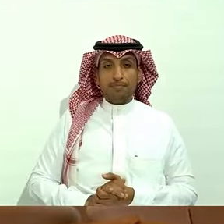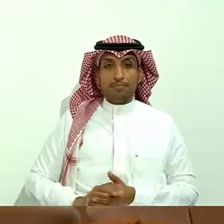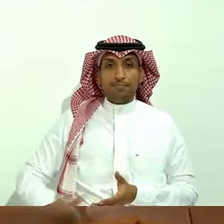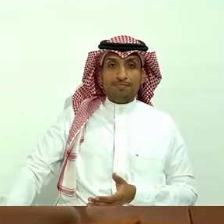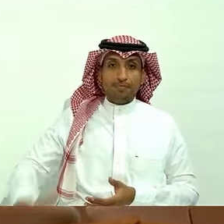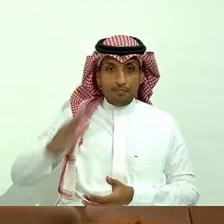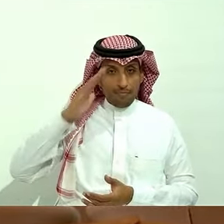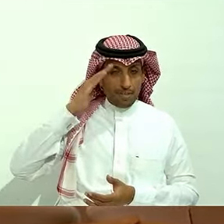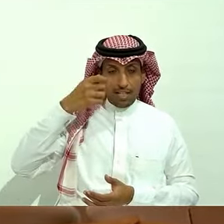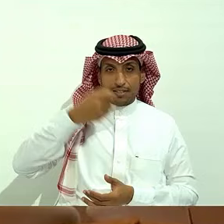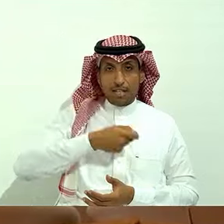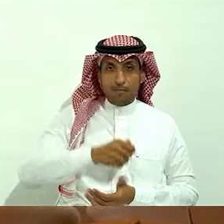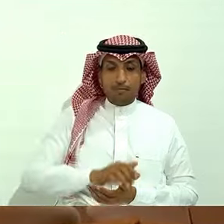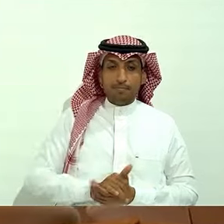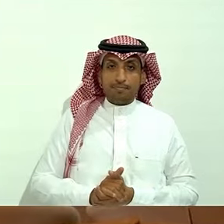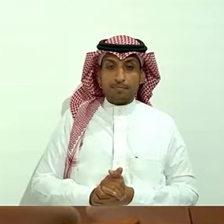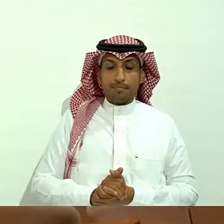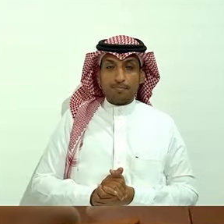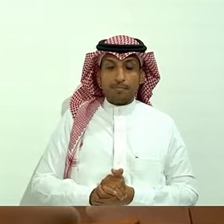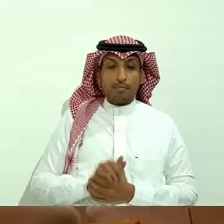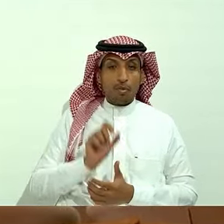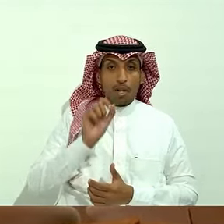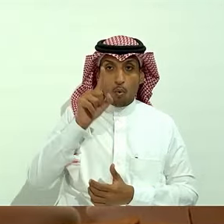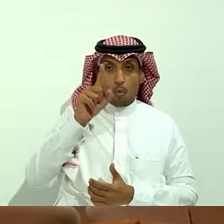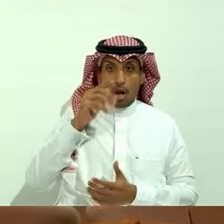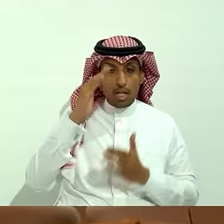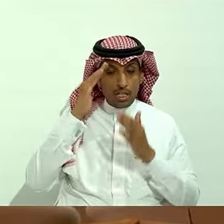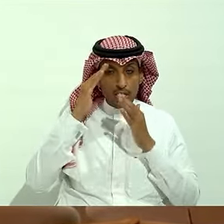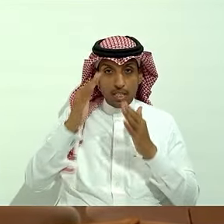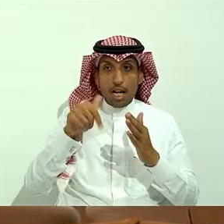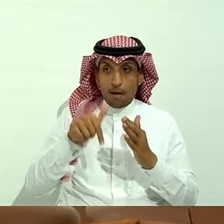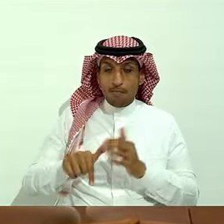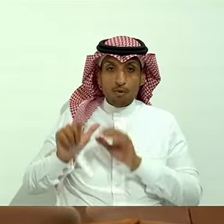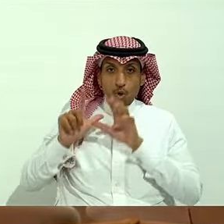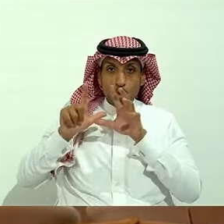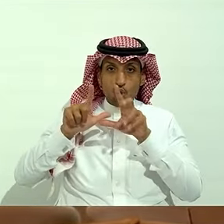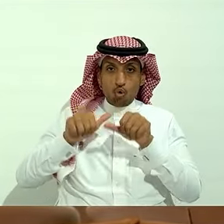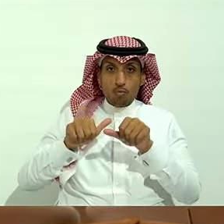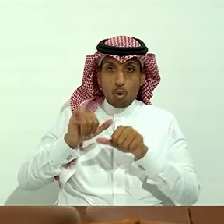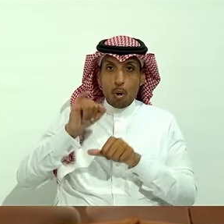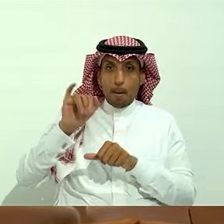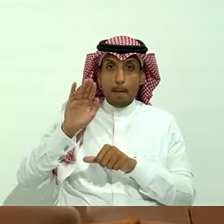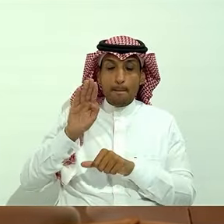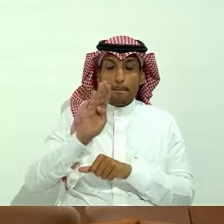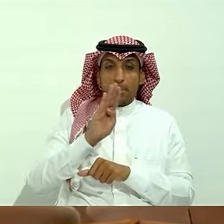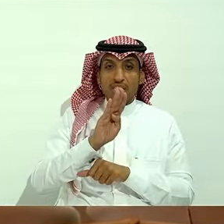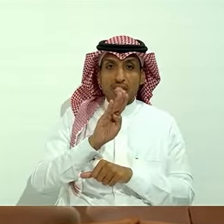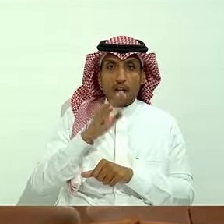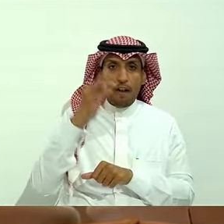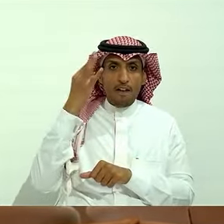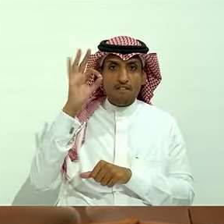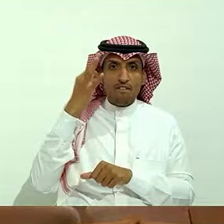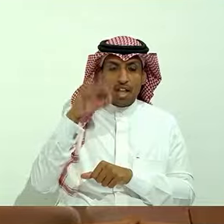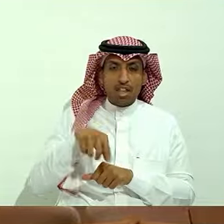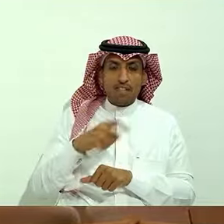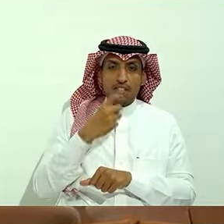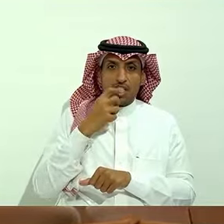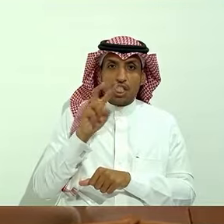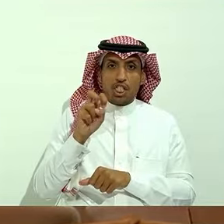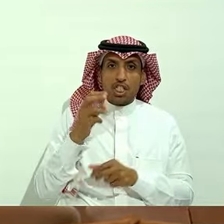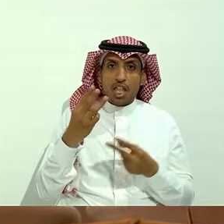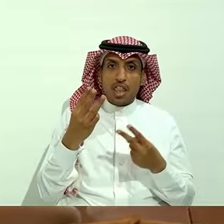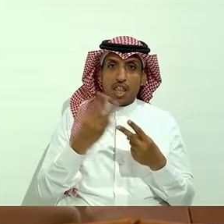السلام عليكم جميعاً. أول شيء مرحباً فيكم جميعاً في أسبوع مسك للفنون 2023، حياكم الله. حابة